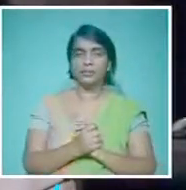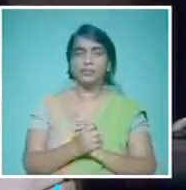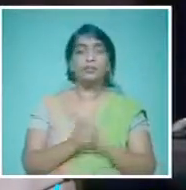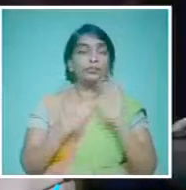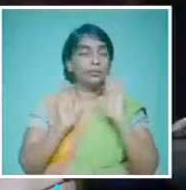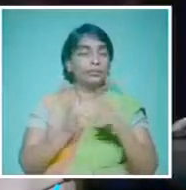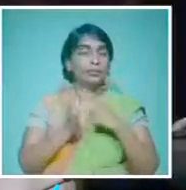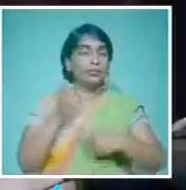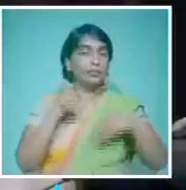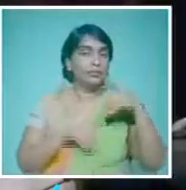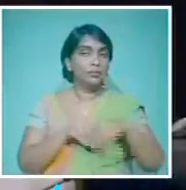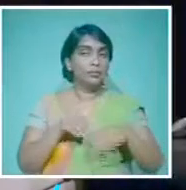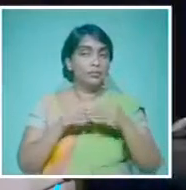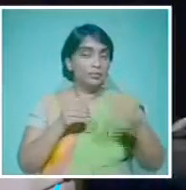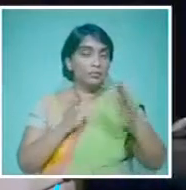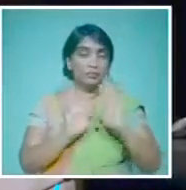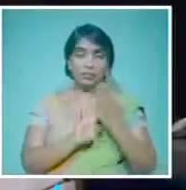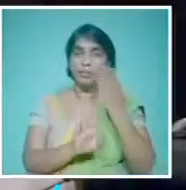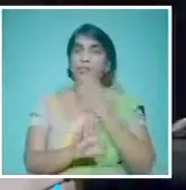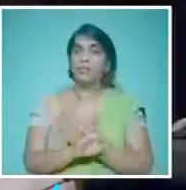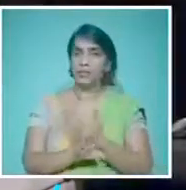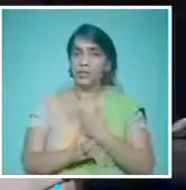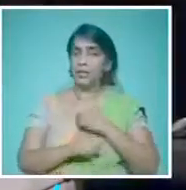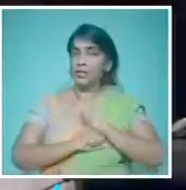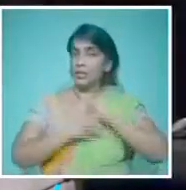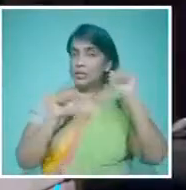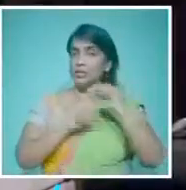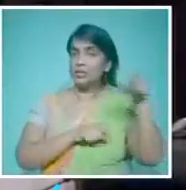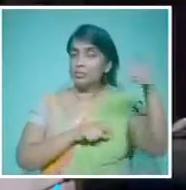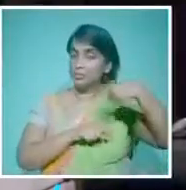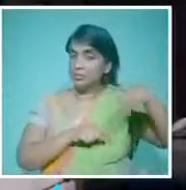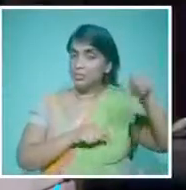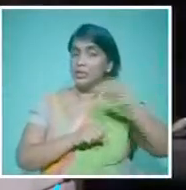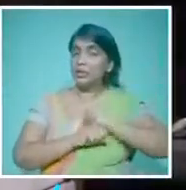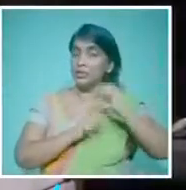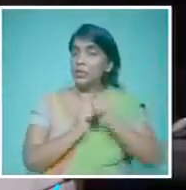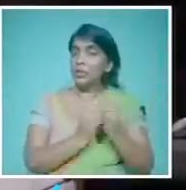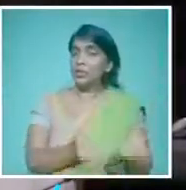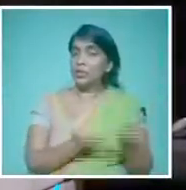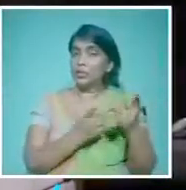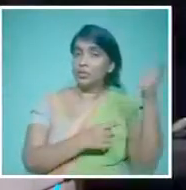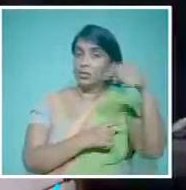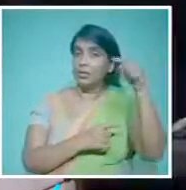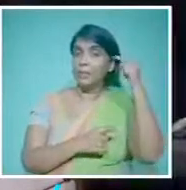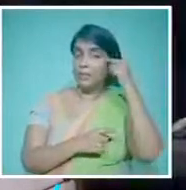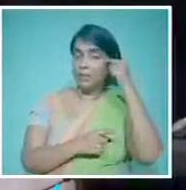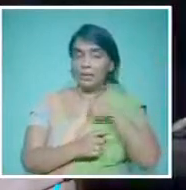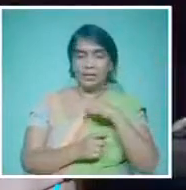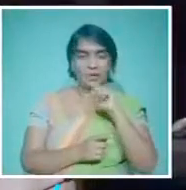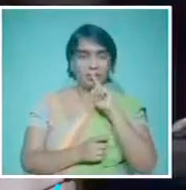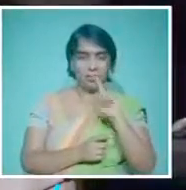හැබැයි මැතිවරණය තියන්න ඉස්සෙල්ලා මම මේ අරගල කරුවන්ට සහ අරගල උදව් කරපු අයට මතක් කරන්නේ